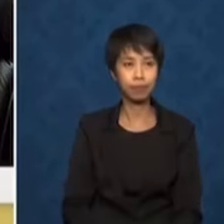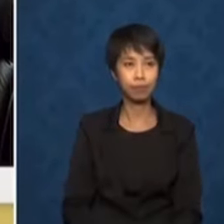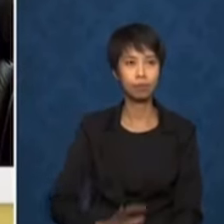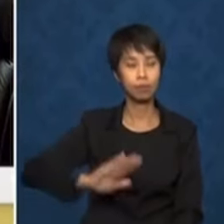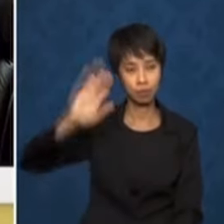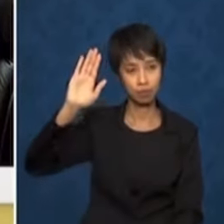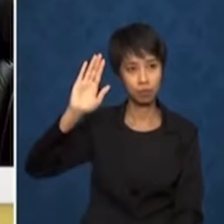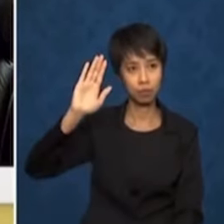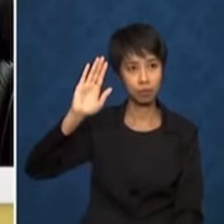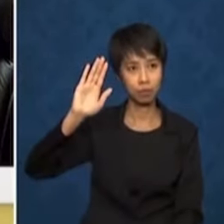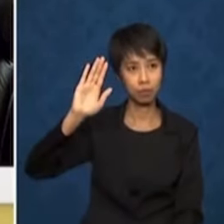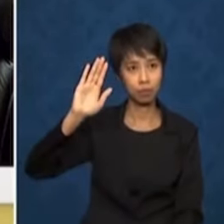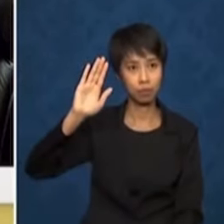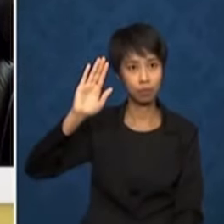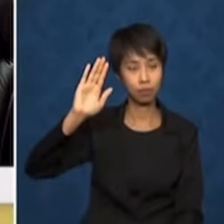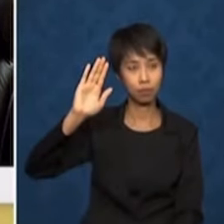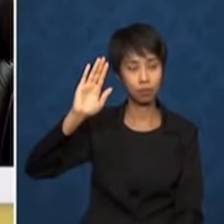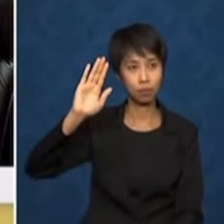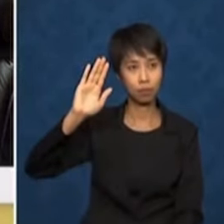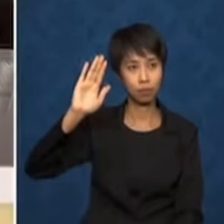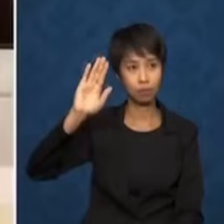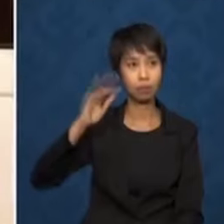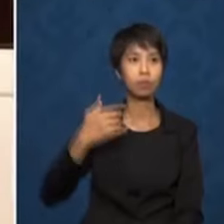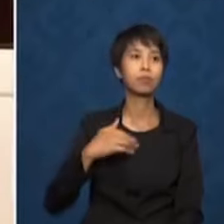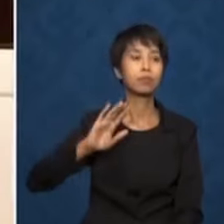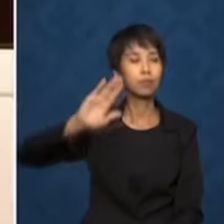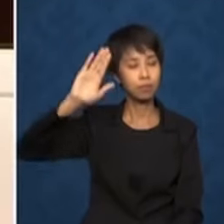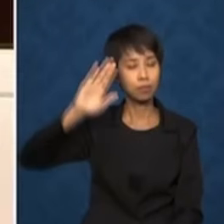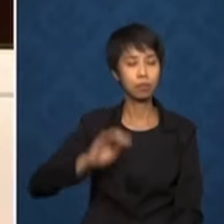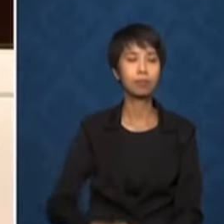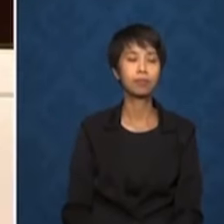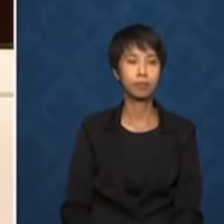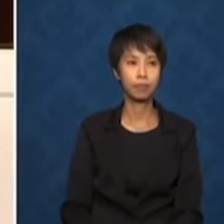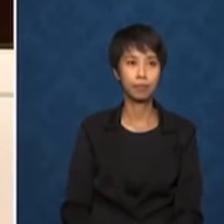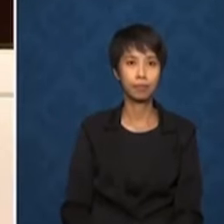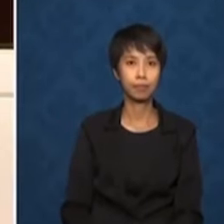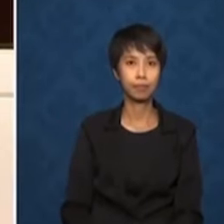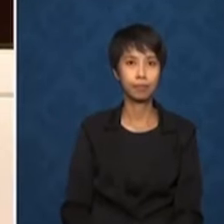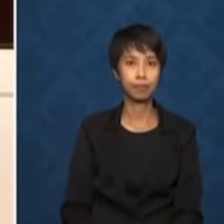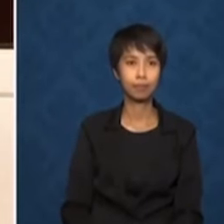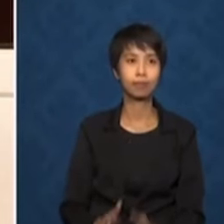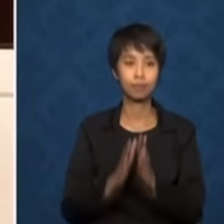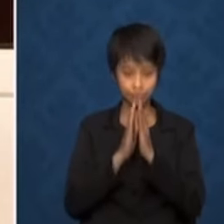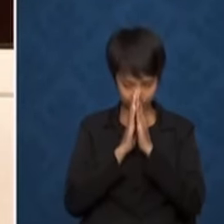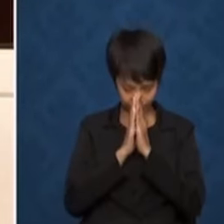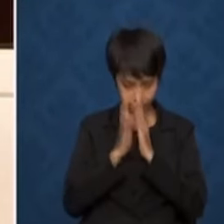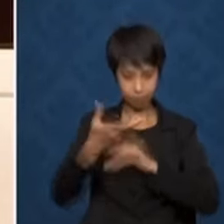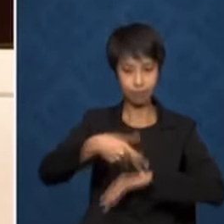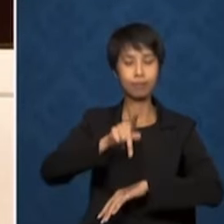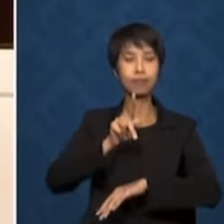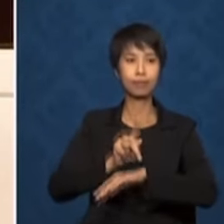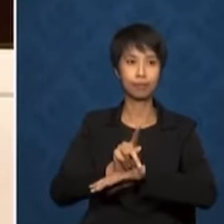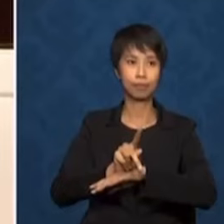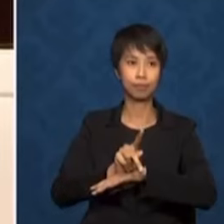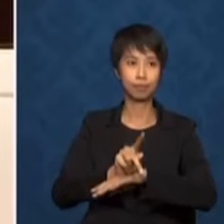ประธานครับใช่ครับท่านประธานครับขออนุญาตหารือท่านประธานสักครู่เดียวครับกราบเรียนท่านประธานสภาผู้แทน